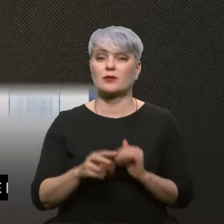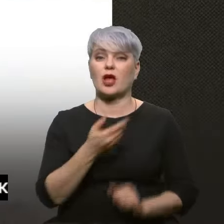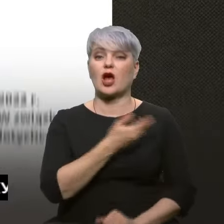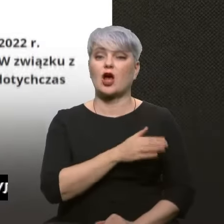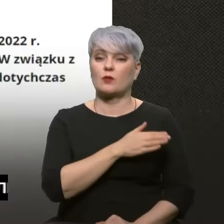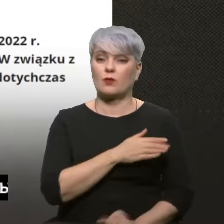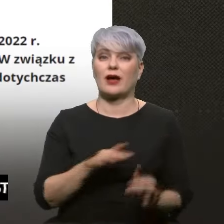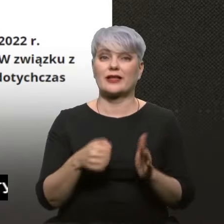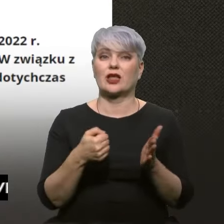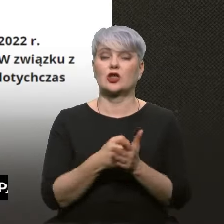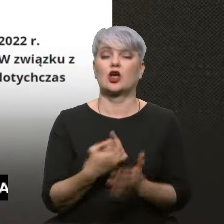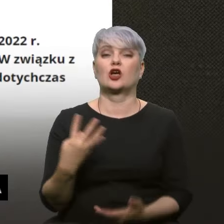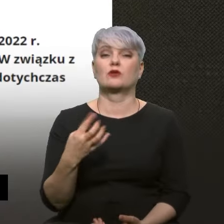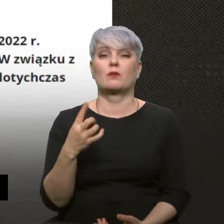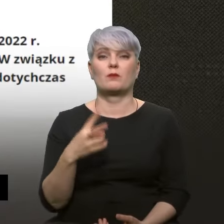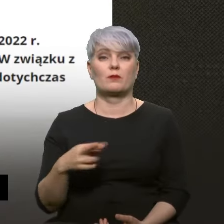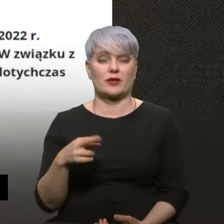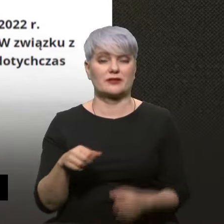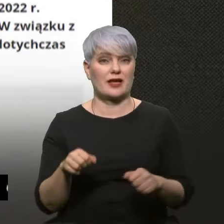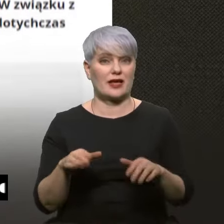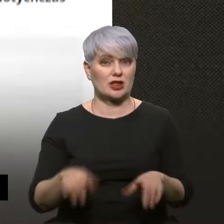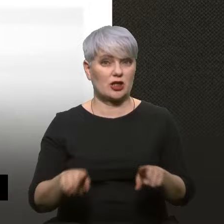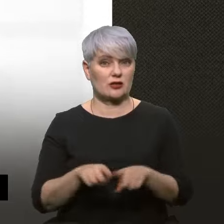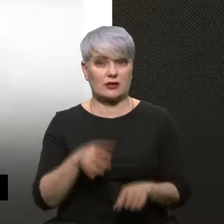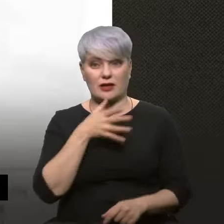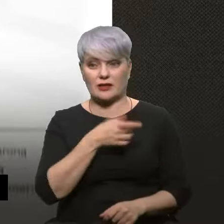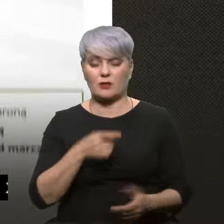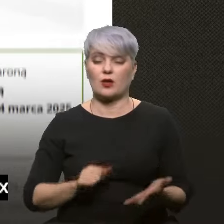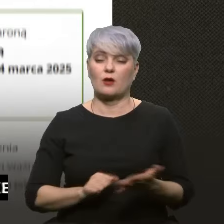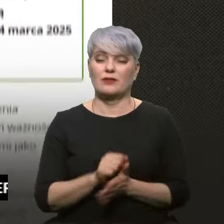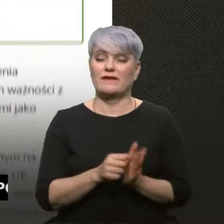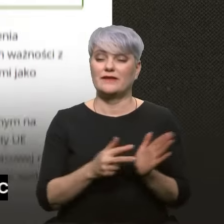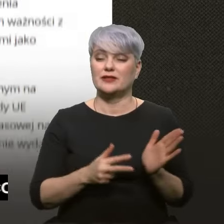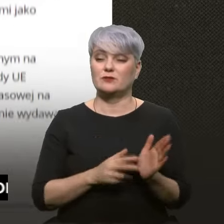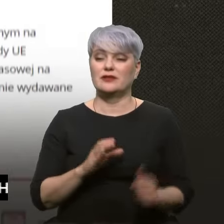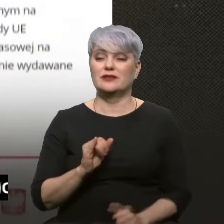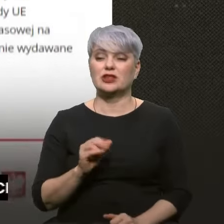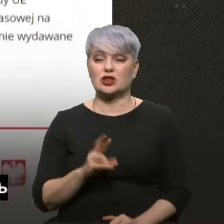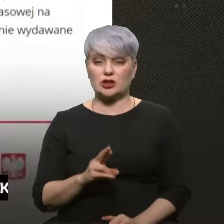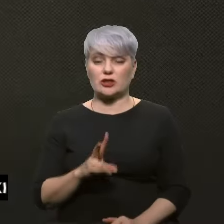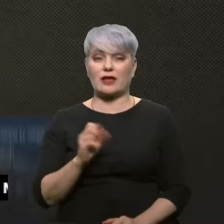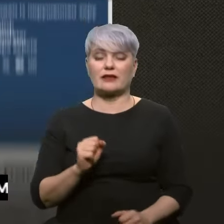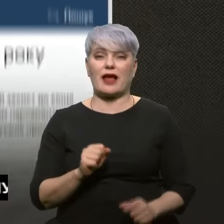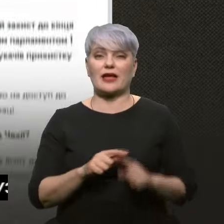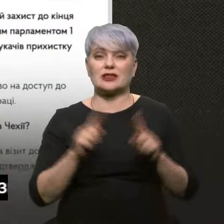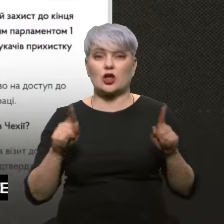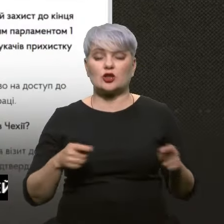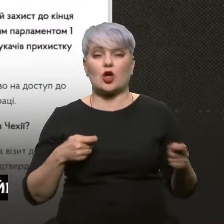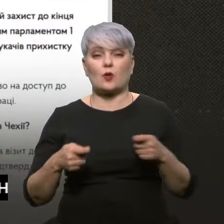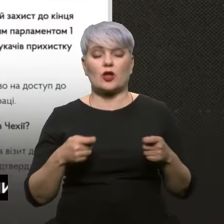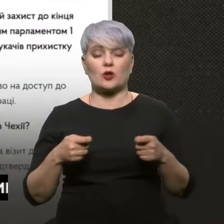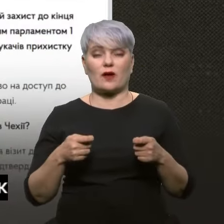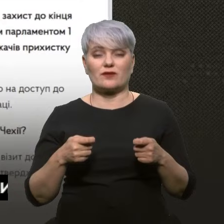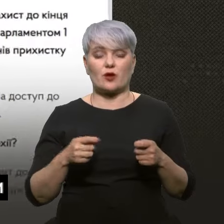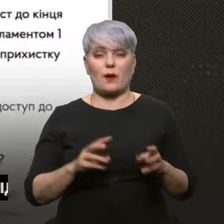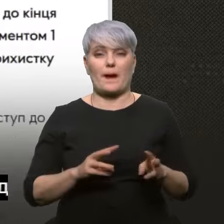діє до 4 березня. Рішення про такий термін опублікували 18 січня на сторінці урядового порталу країни. Чехія ж